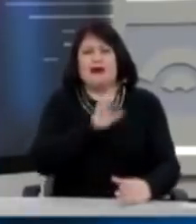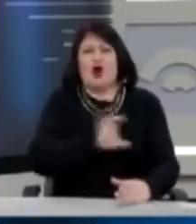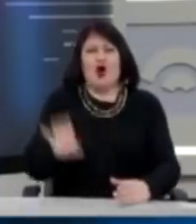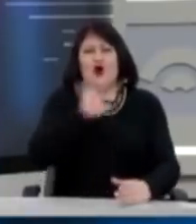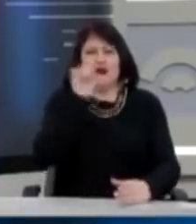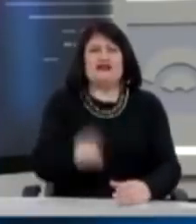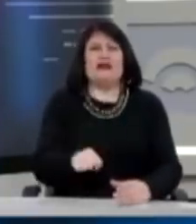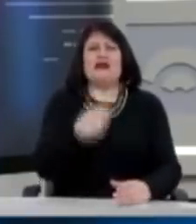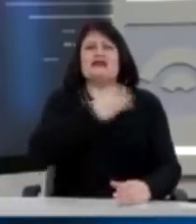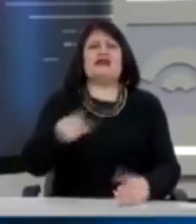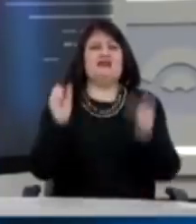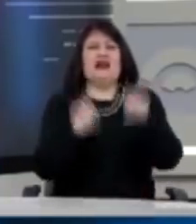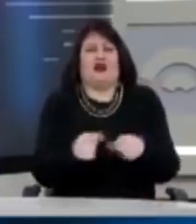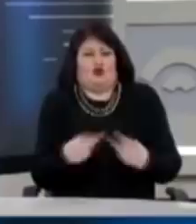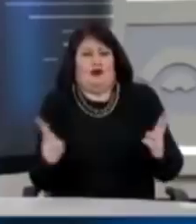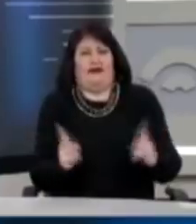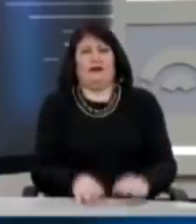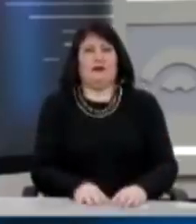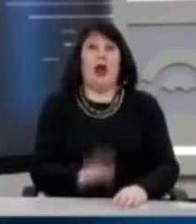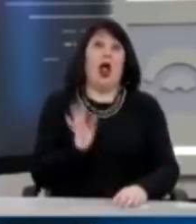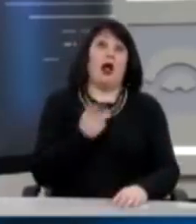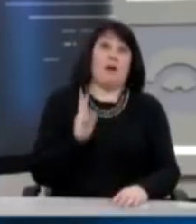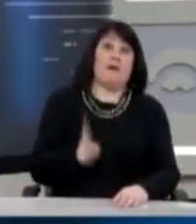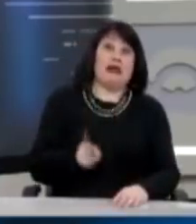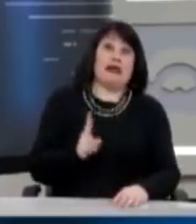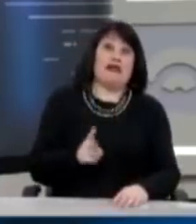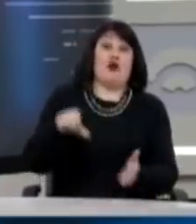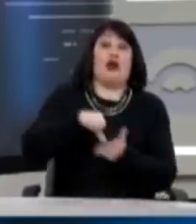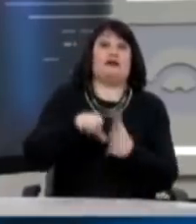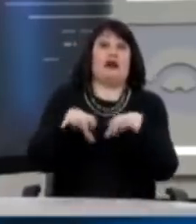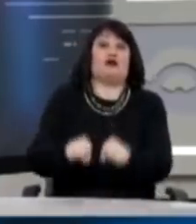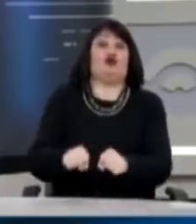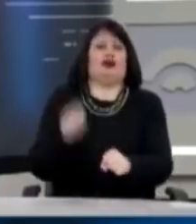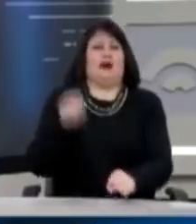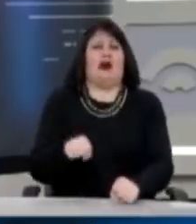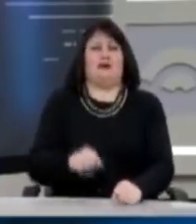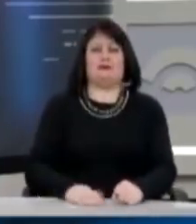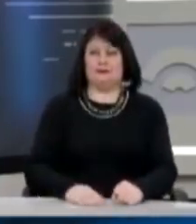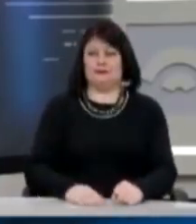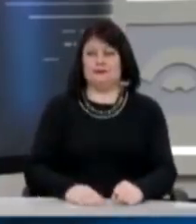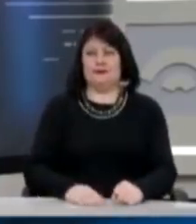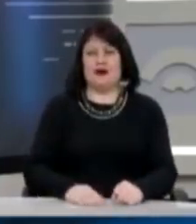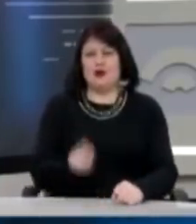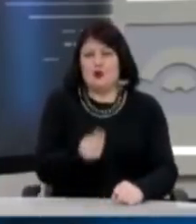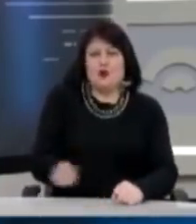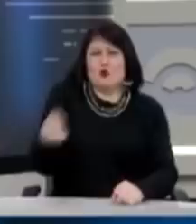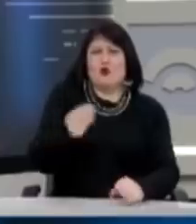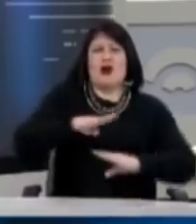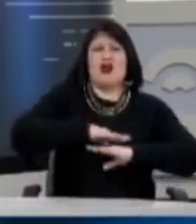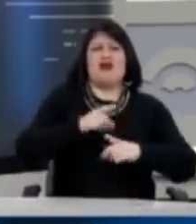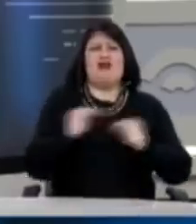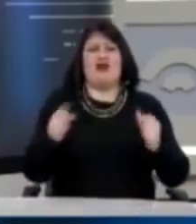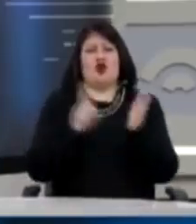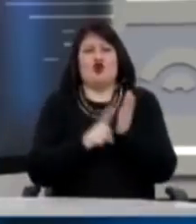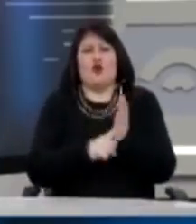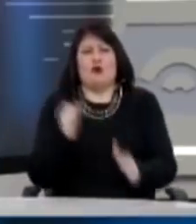που συμφωνεί και ο ΣΥΡΙΖΑ όταν κινδυνεύει η αστική εξουσία. Ισχυροποιήθηκε, ενισχύθηκε η ισχύ αυτών των